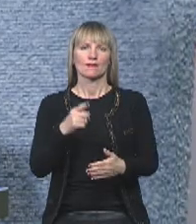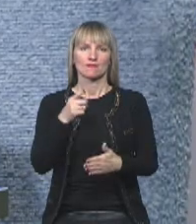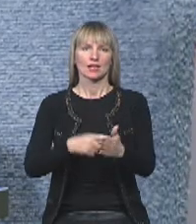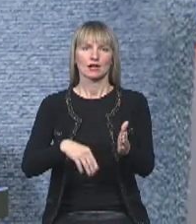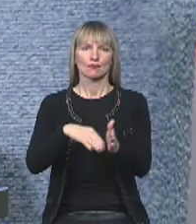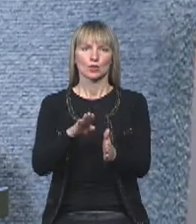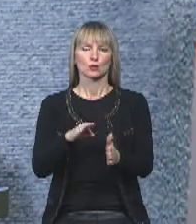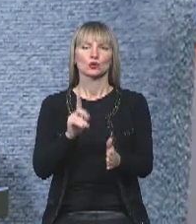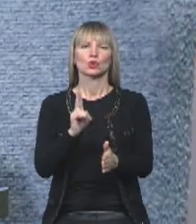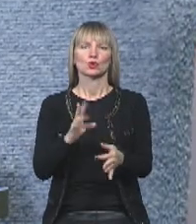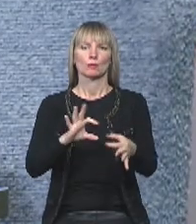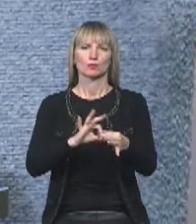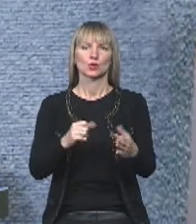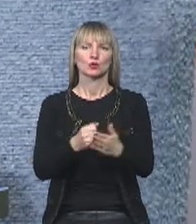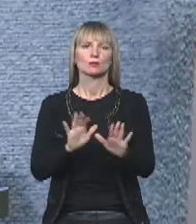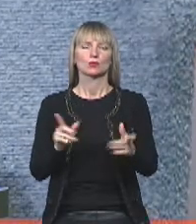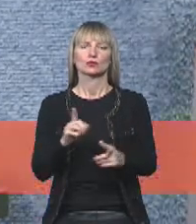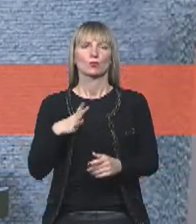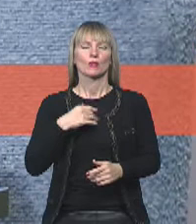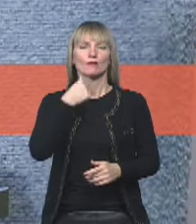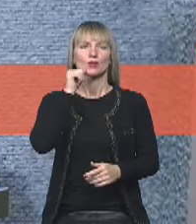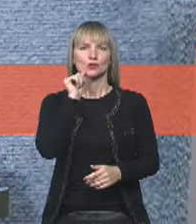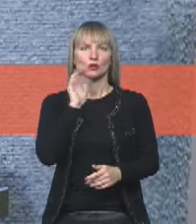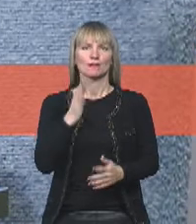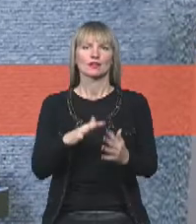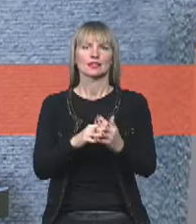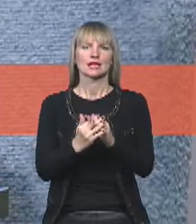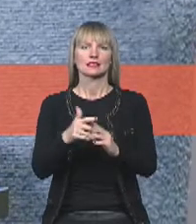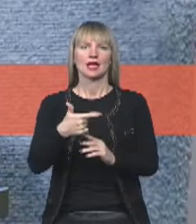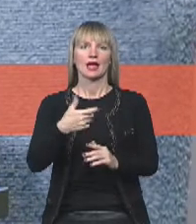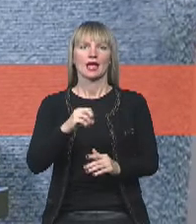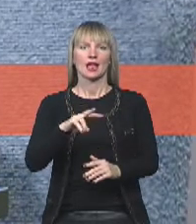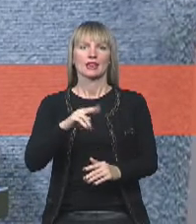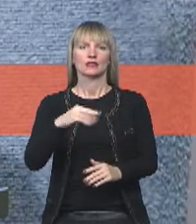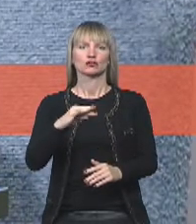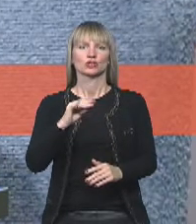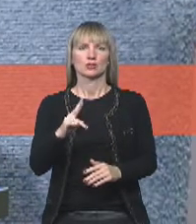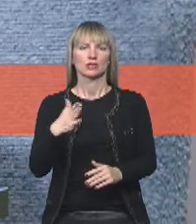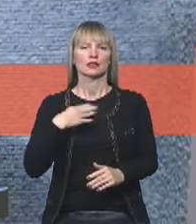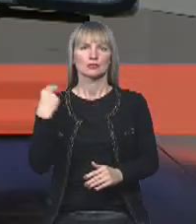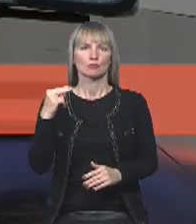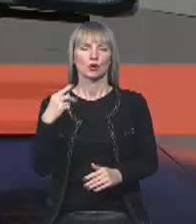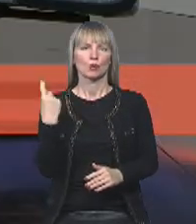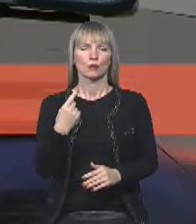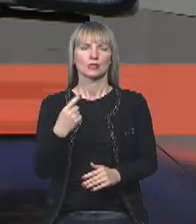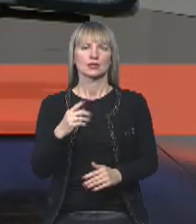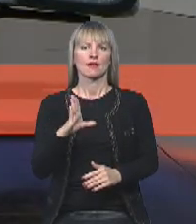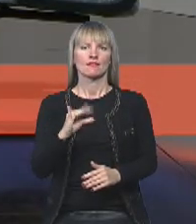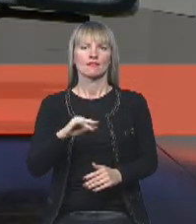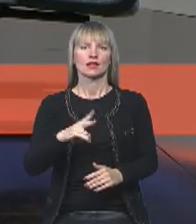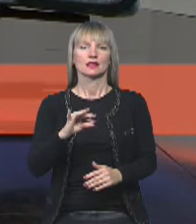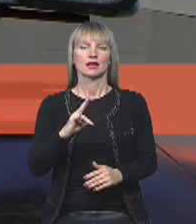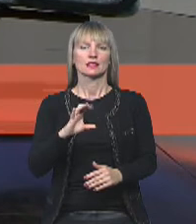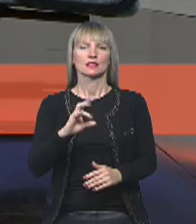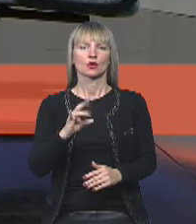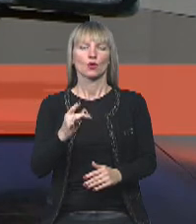хто долучений до події, що відбулася вчора в селищі Геленджик нашої Запорізької області Вільнянського району. Дивлюсь на Ольгу